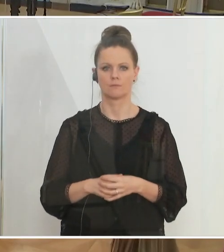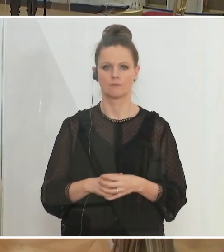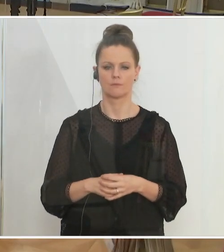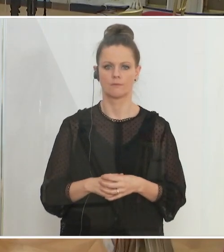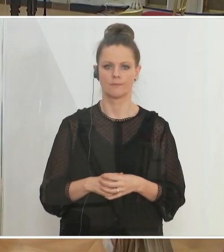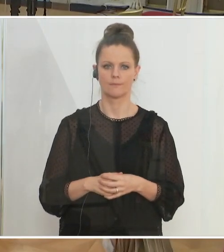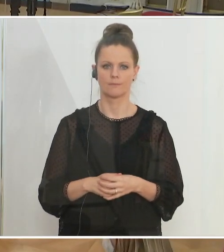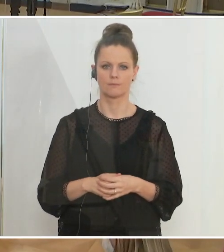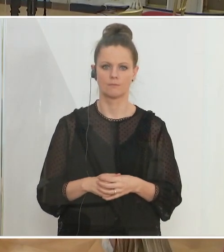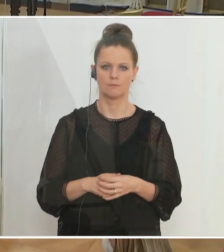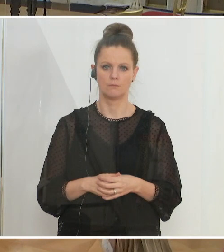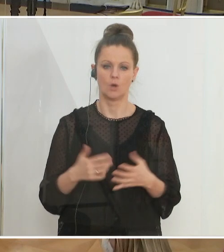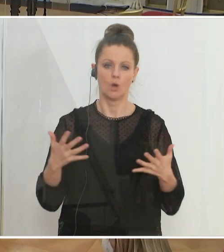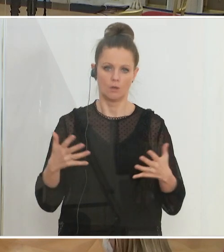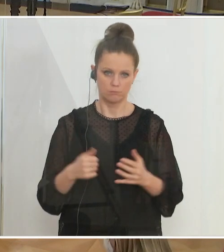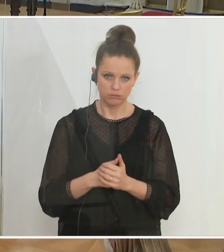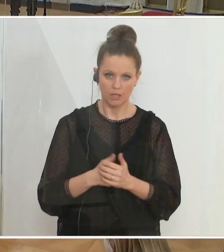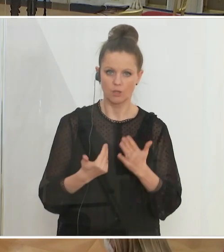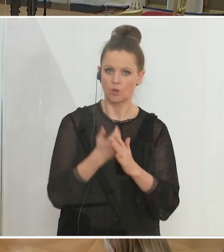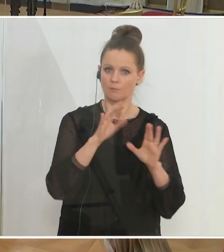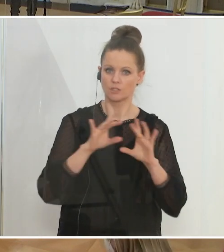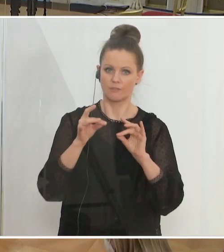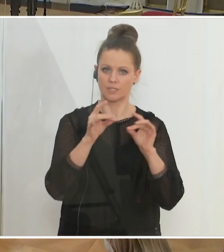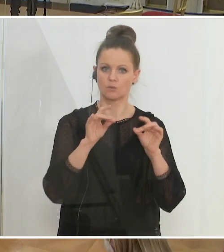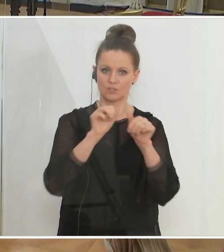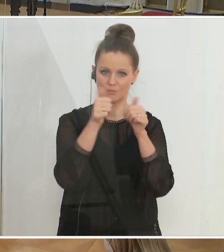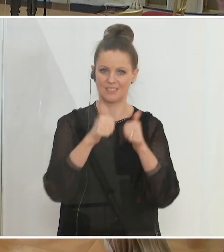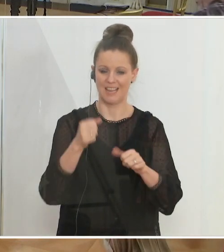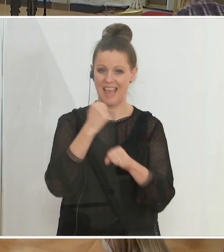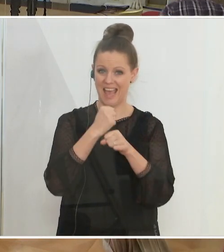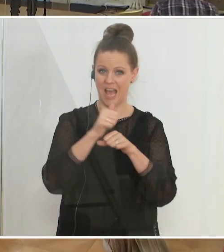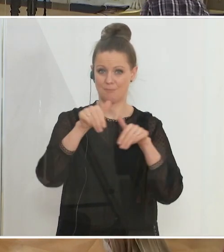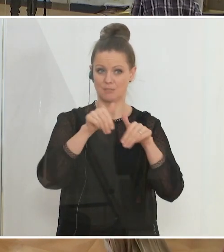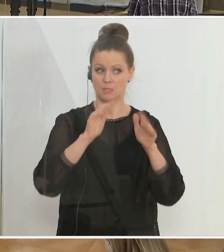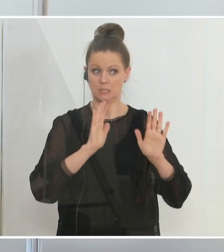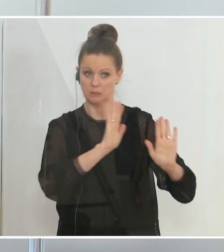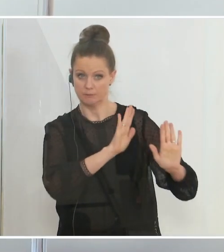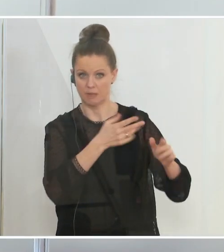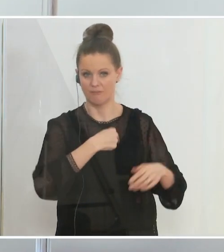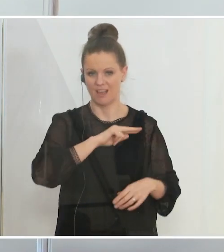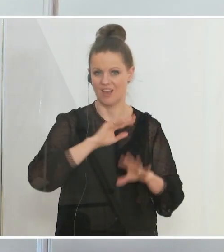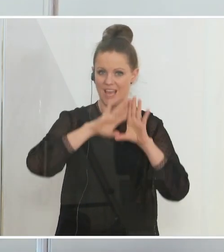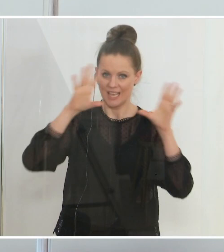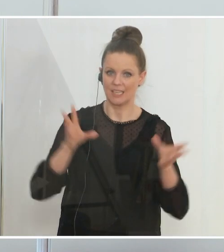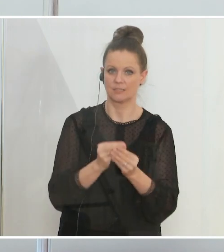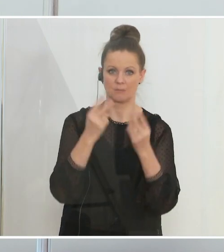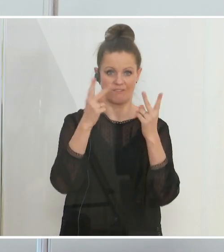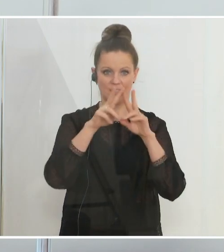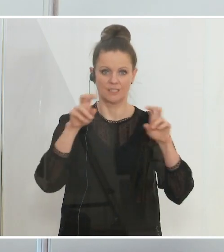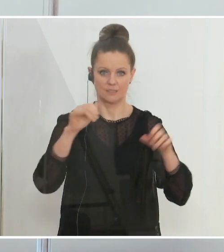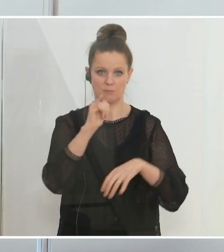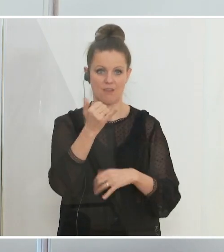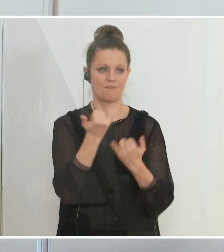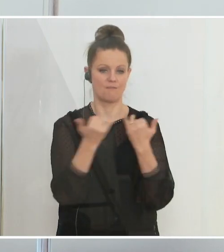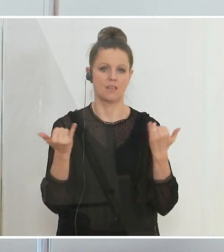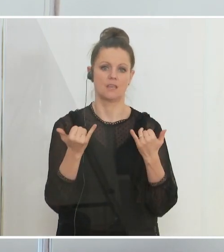Also sozusagen zu den neuen Beschäftigungsmodellen sicher der Arbeitsminister, aber ich glaube insgesamt, dass das ein wichtiges Thema ist, wie